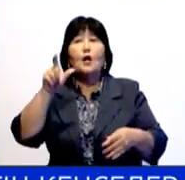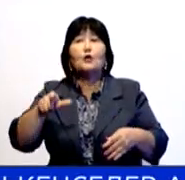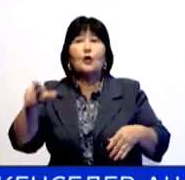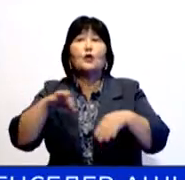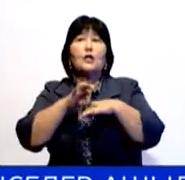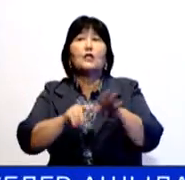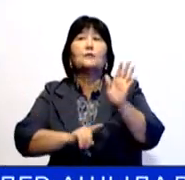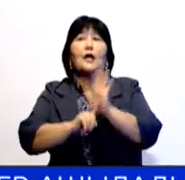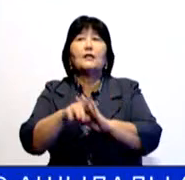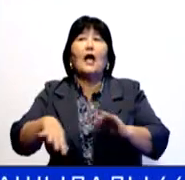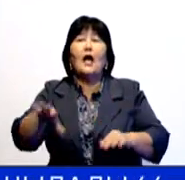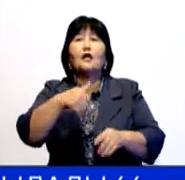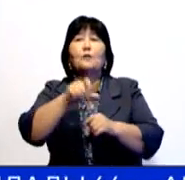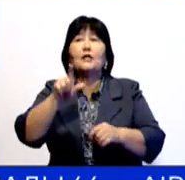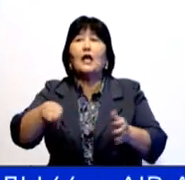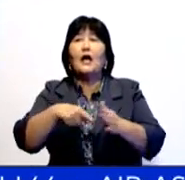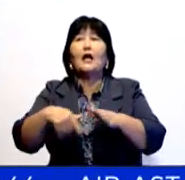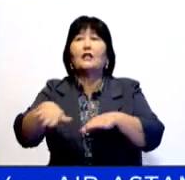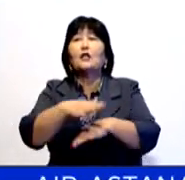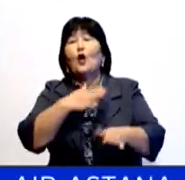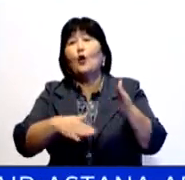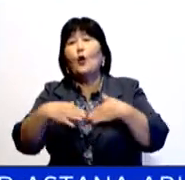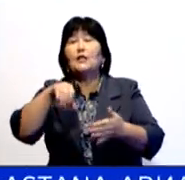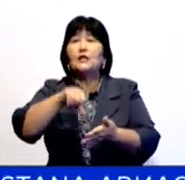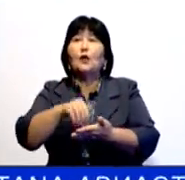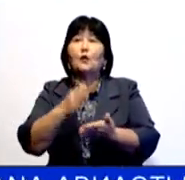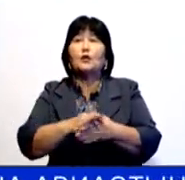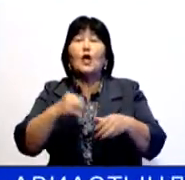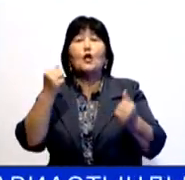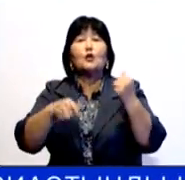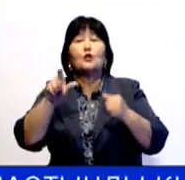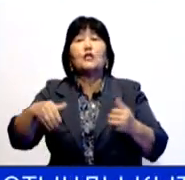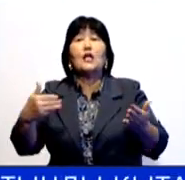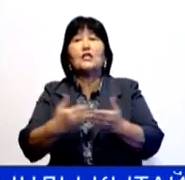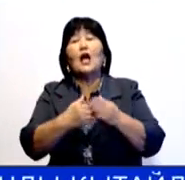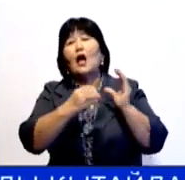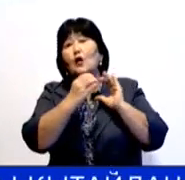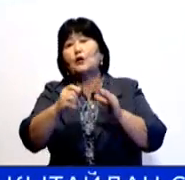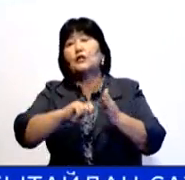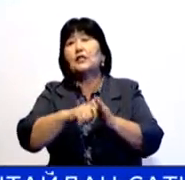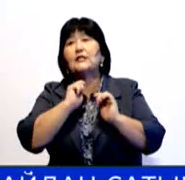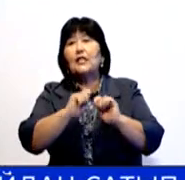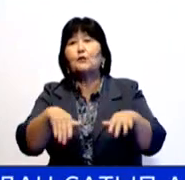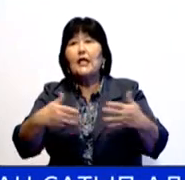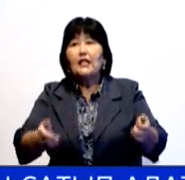тасымалына кірісті. Аймақ басшысы қала жұртшылығының қуанышына ортақтасып, жүргізушілерге жаңа көліктердің кілтін табыстады.